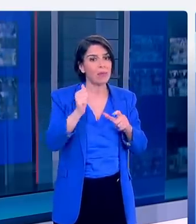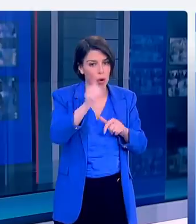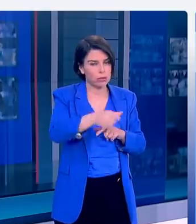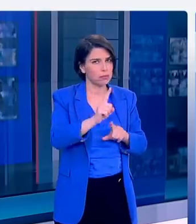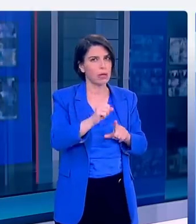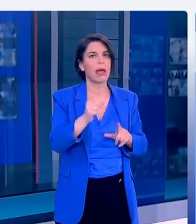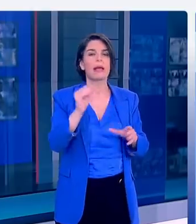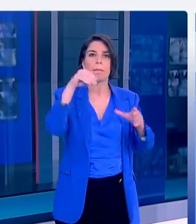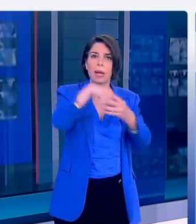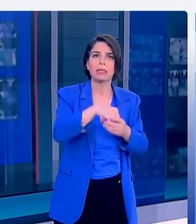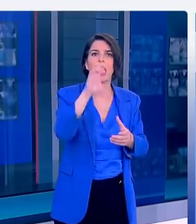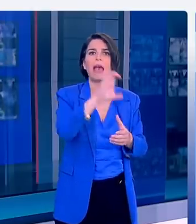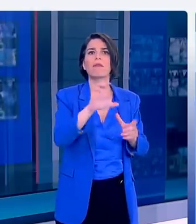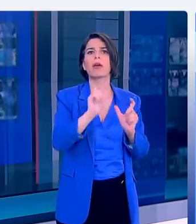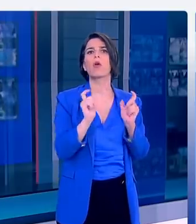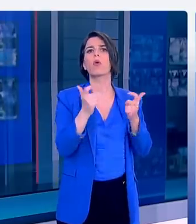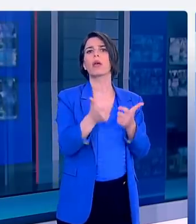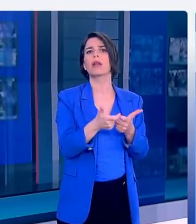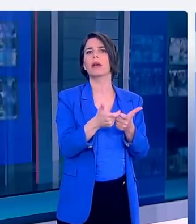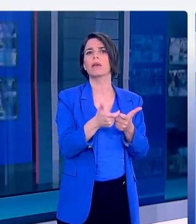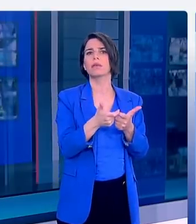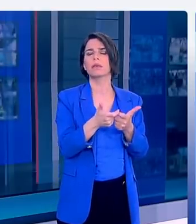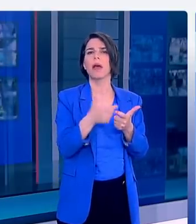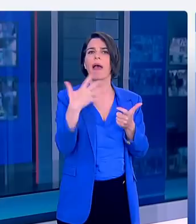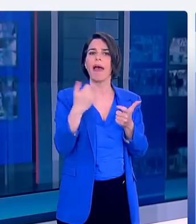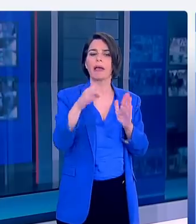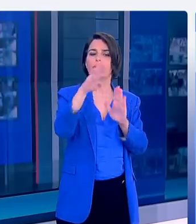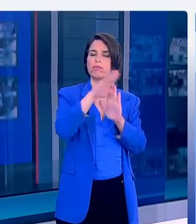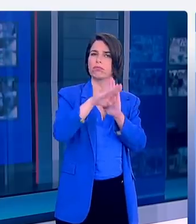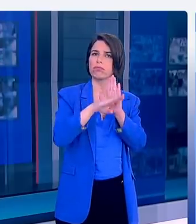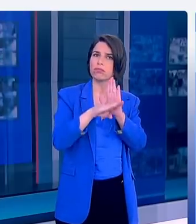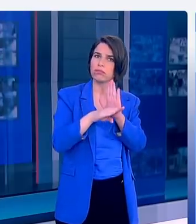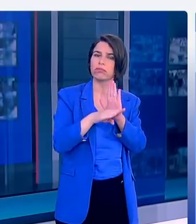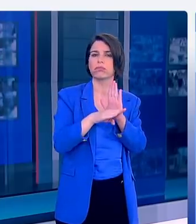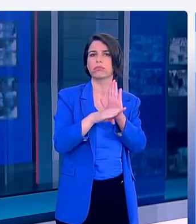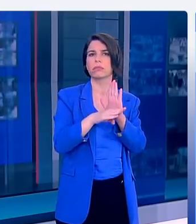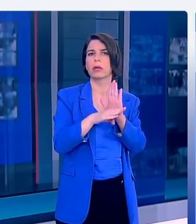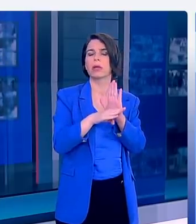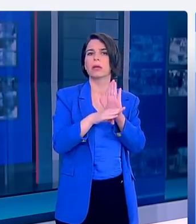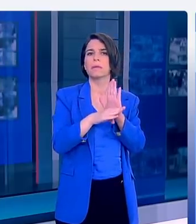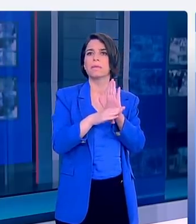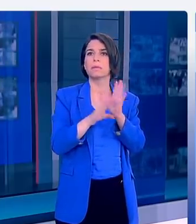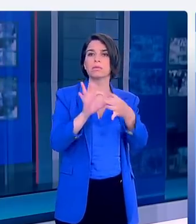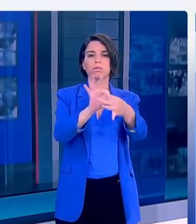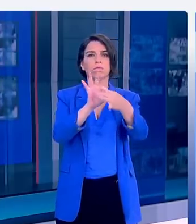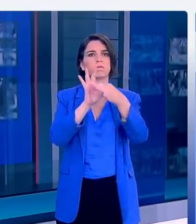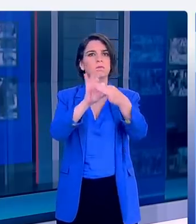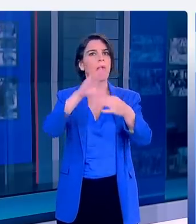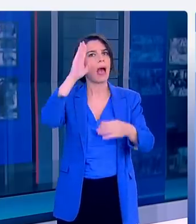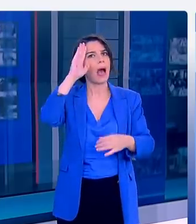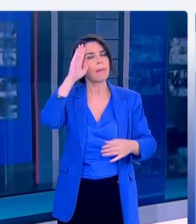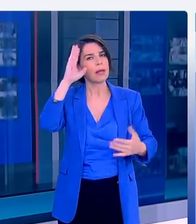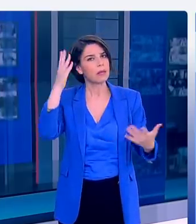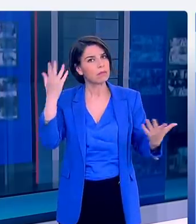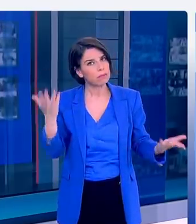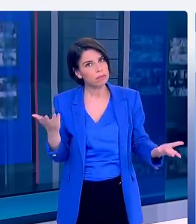στην ευρωπαϊκή οικογένεια, έχει μια στρατηγική σχέση με τις Ηνωμένες Πολιτείες και